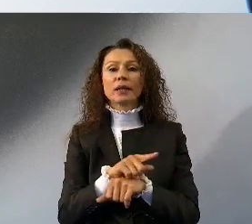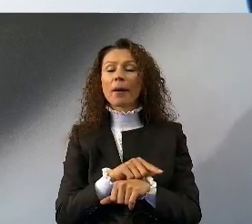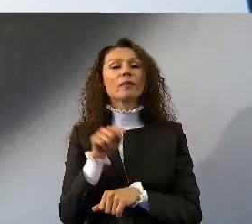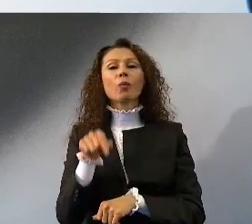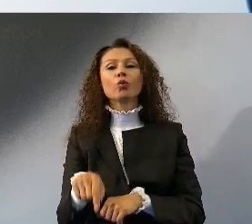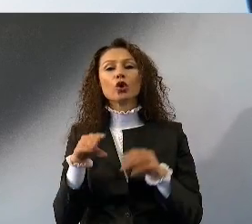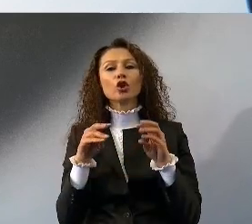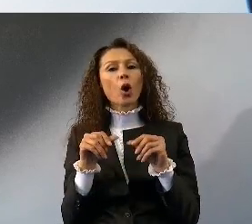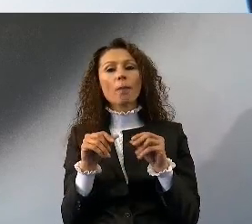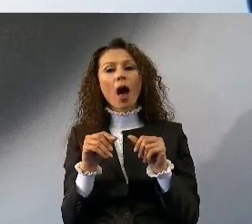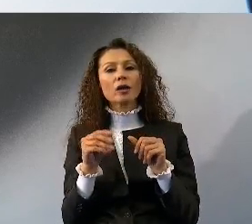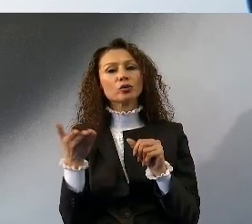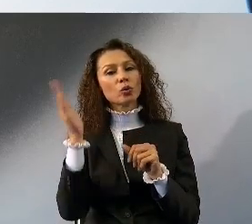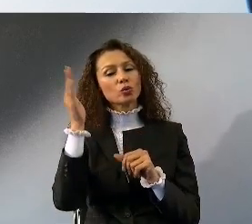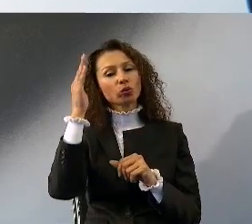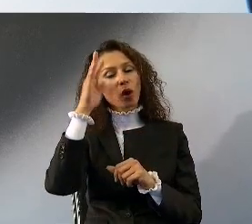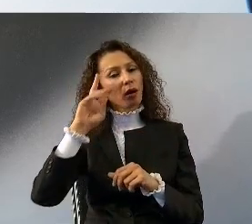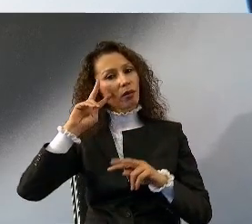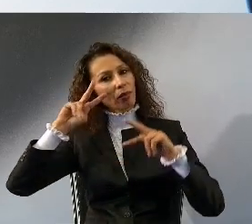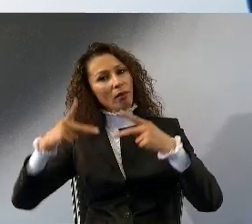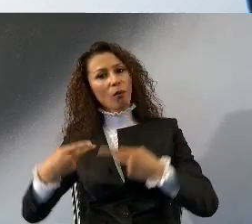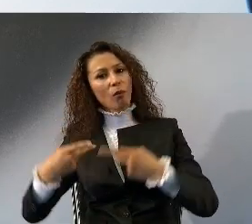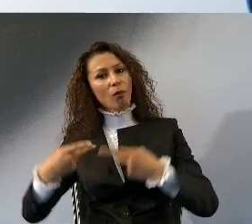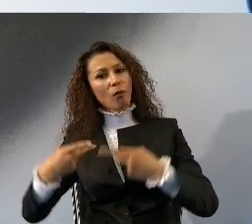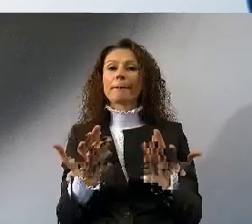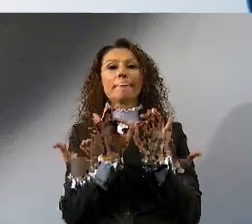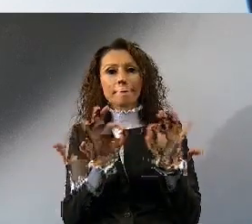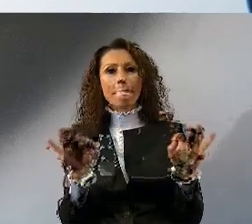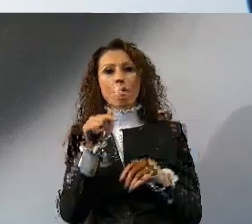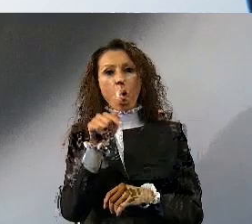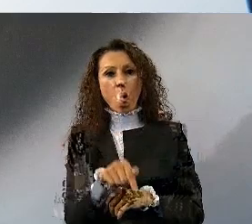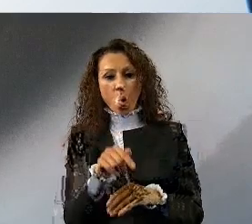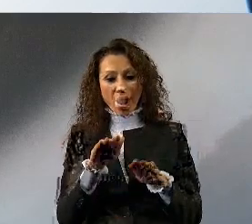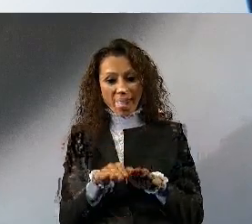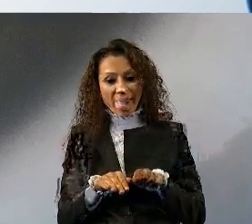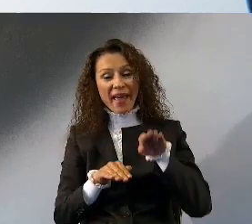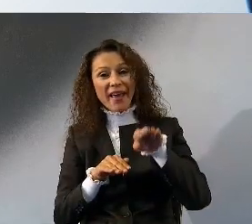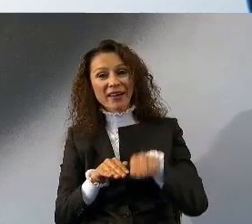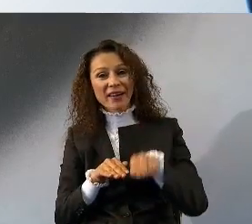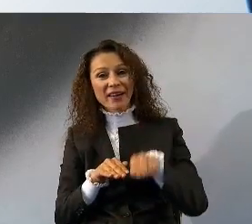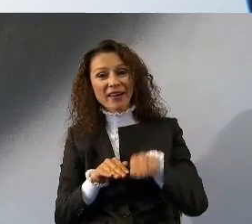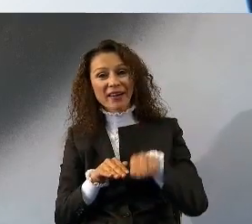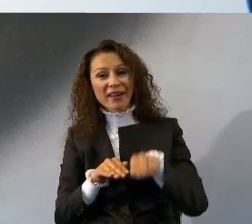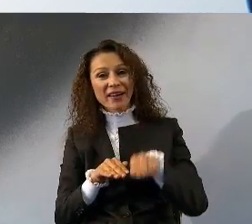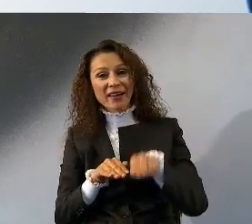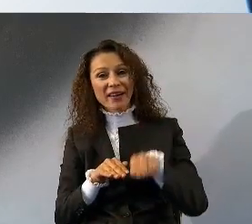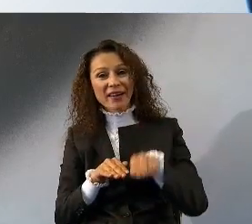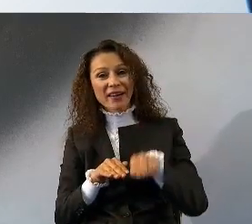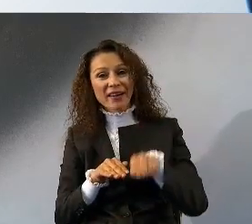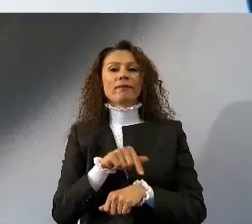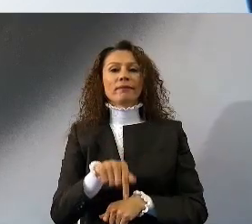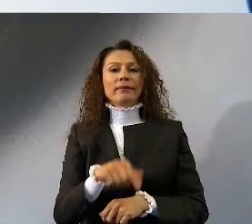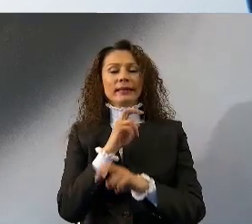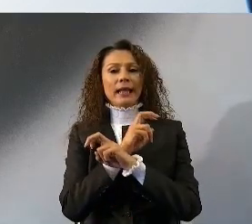topraklardaki sonumuzu da hazırlayabilir. Tam da o eşiğin üzerine geldiğimiz bir zamanda